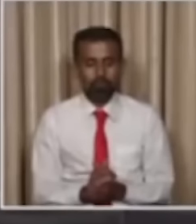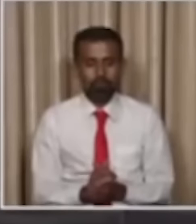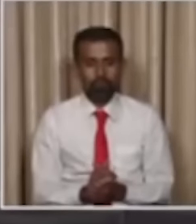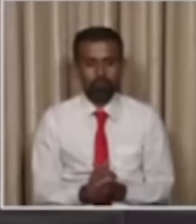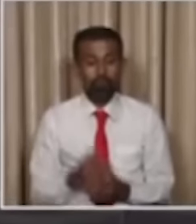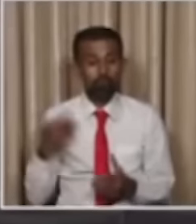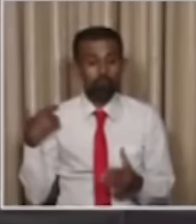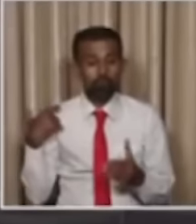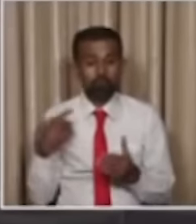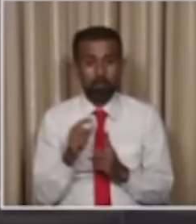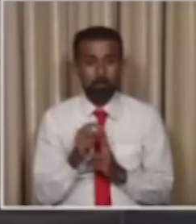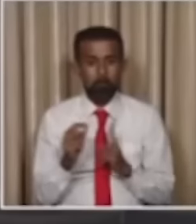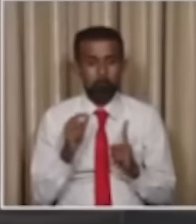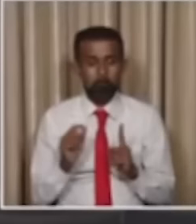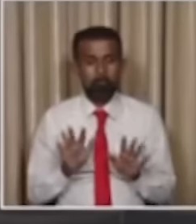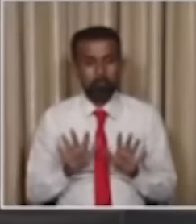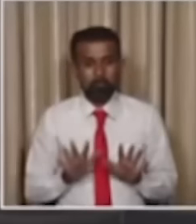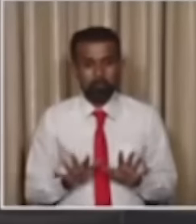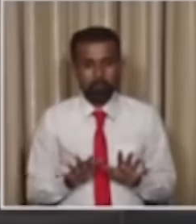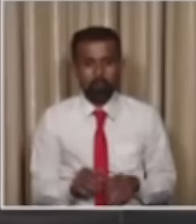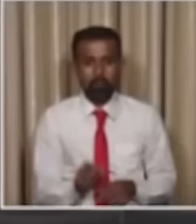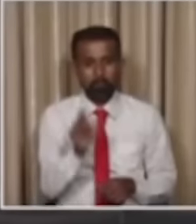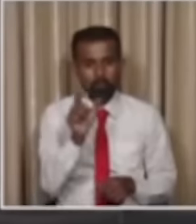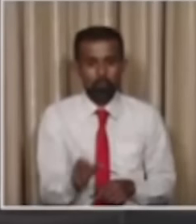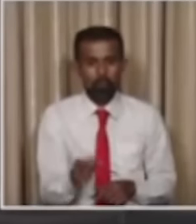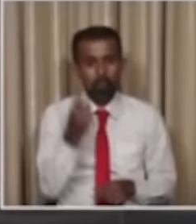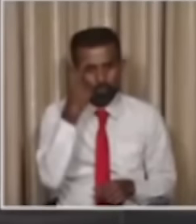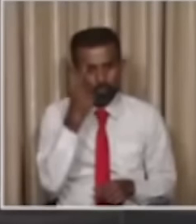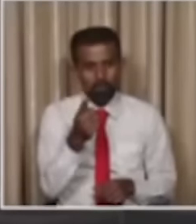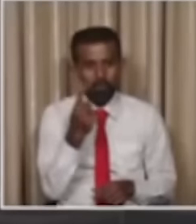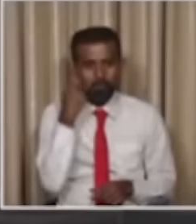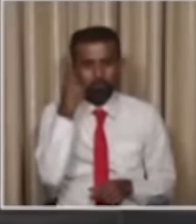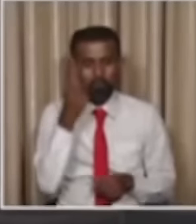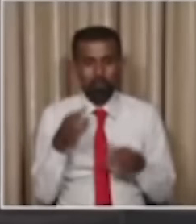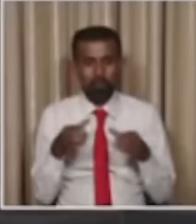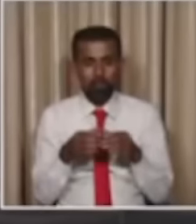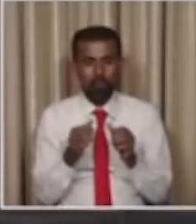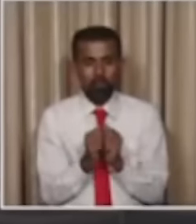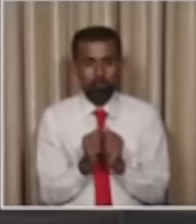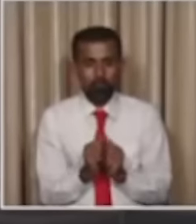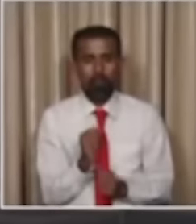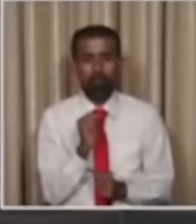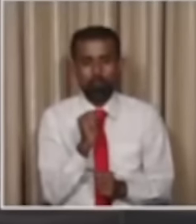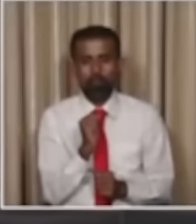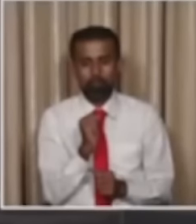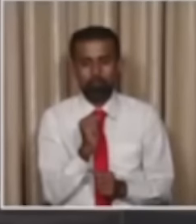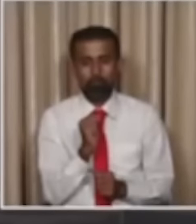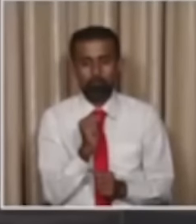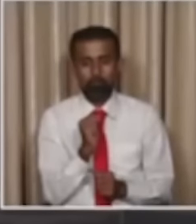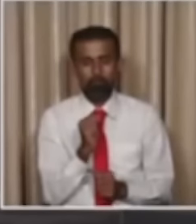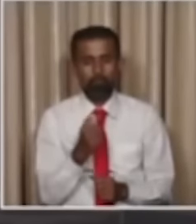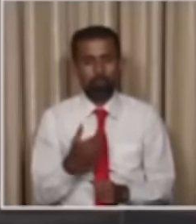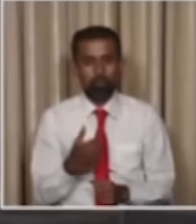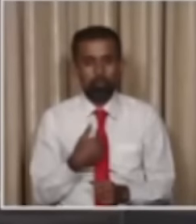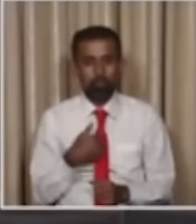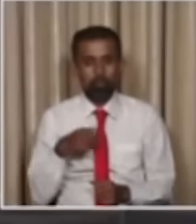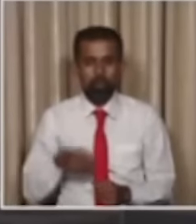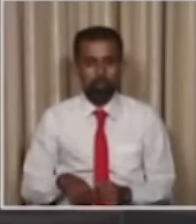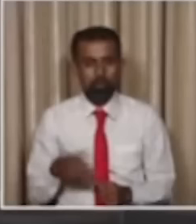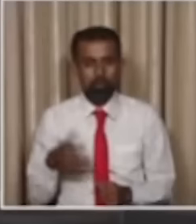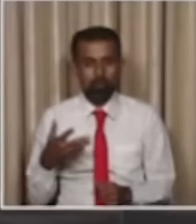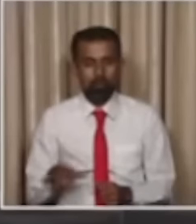මෙච්චරකල් mantri කෙනෙක් කියලා ඉඳලා ඔබතුමා දන්නවනේ බුද්ධ්‍යංශ වැඩ කරන්නේ කොහොමද කියලා. දැන් අපි අද කරලා